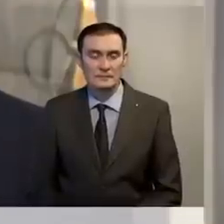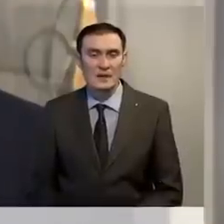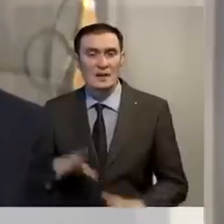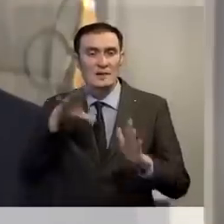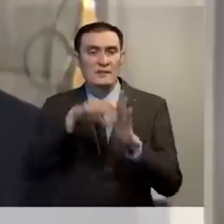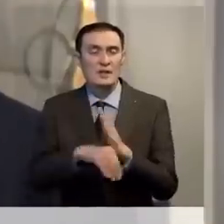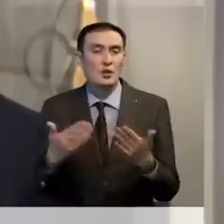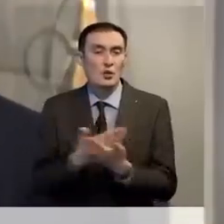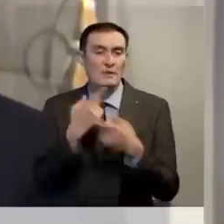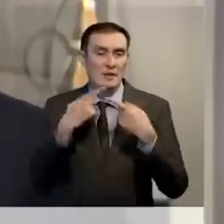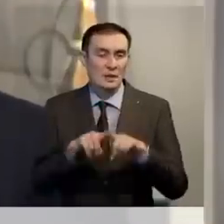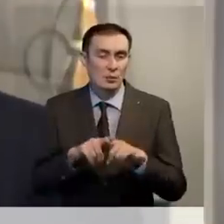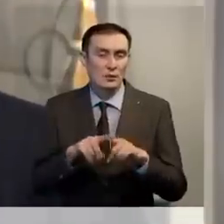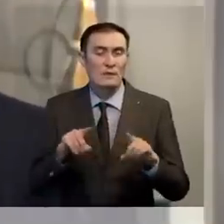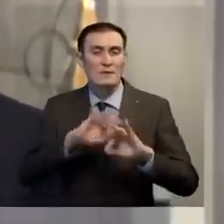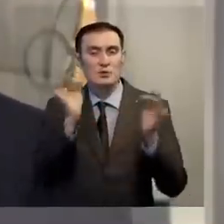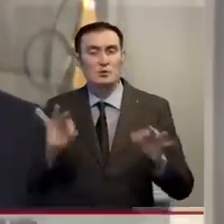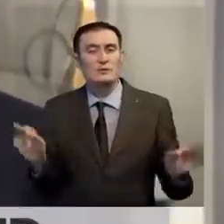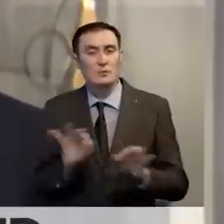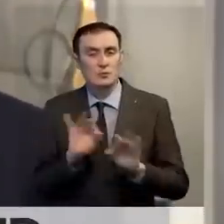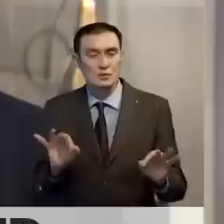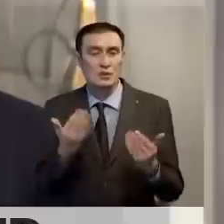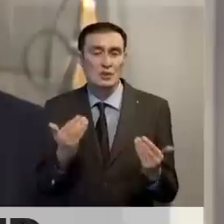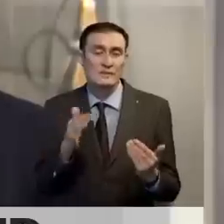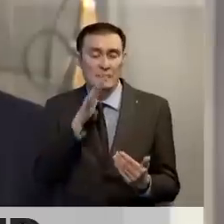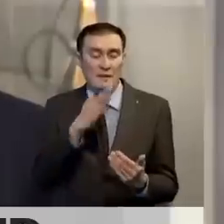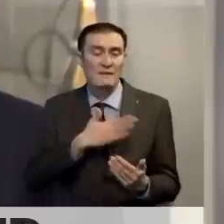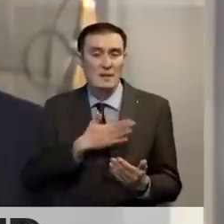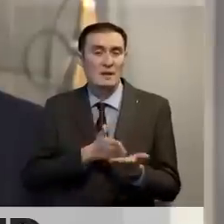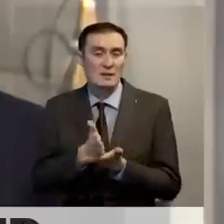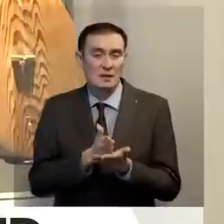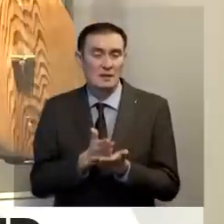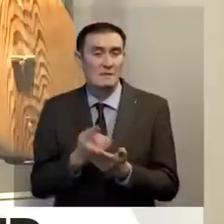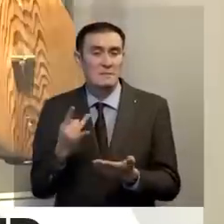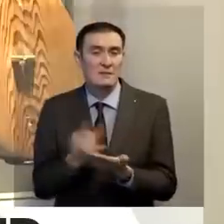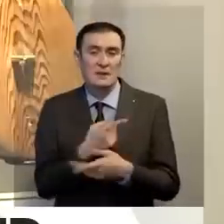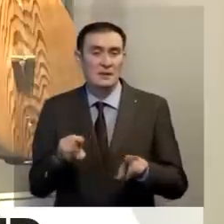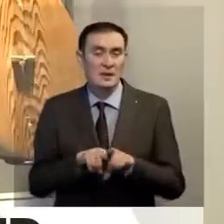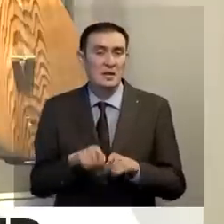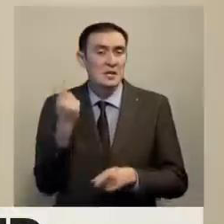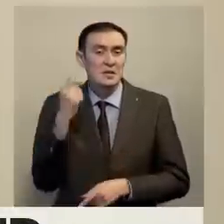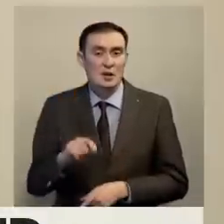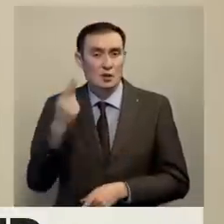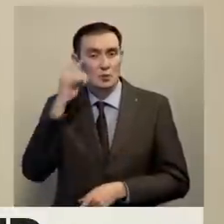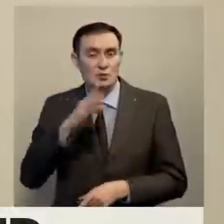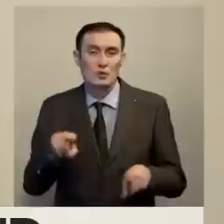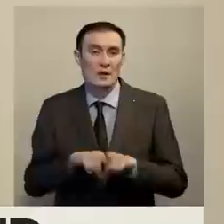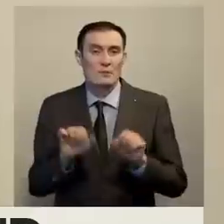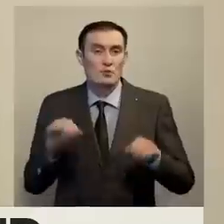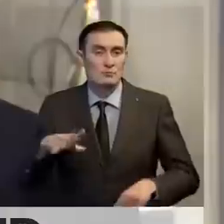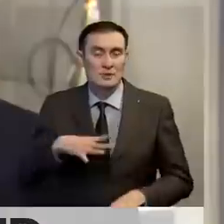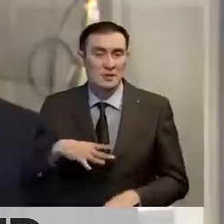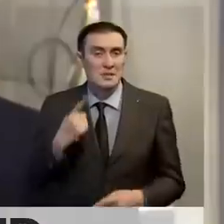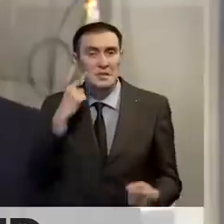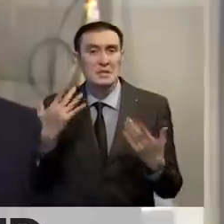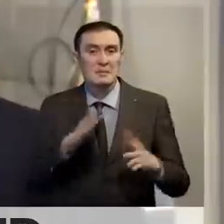Внедрять современные технологии в искусство музыки – требование времени. В моей карьере это встречается впервые. Никогда не думал, что такое возможно, и даже